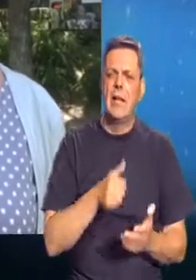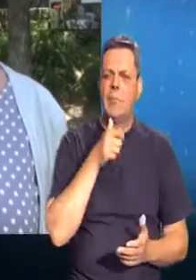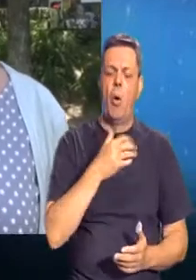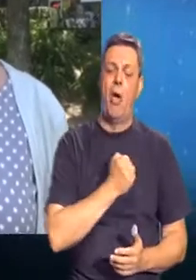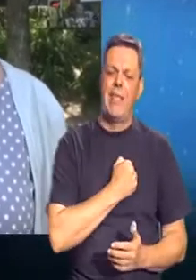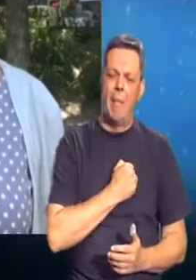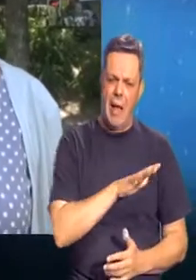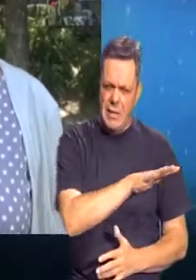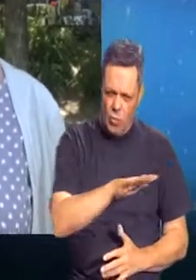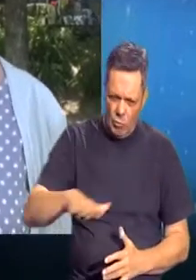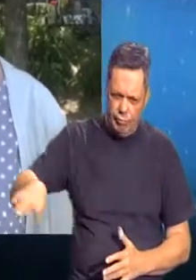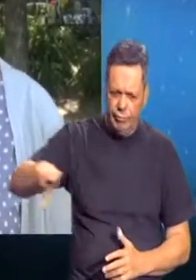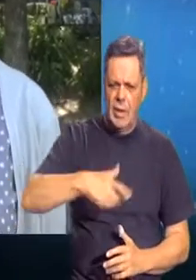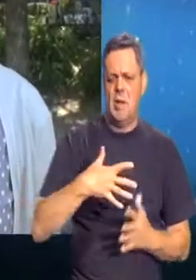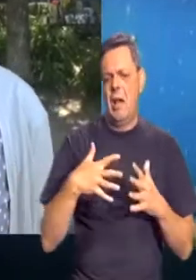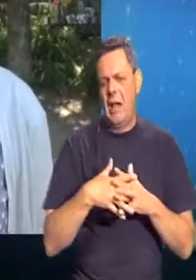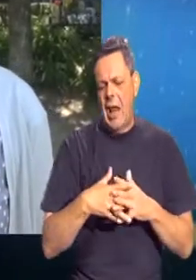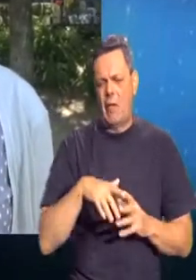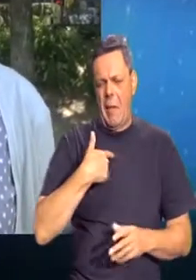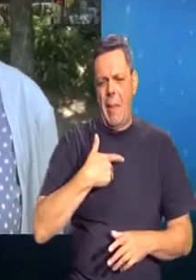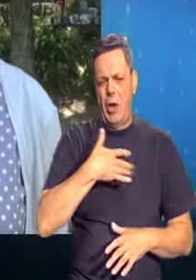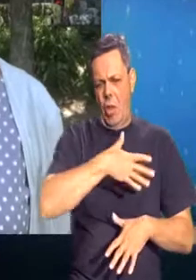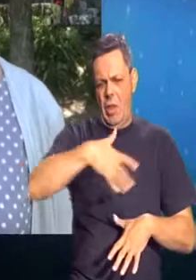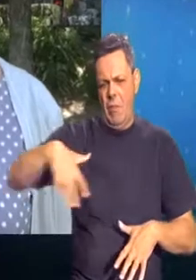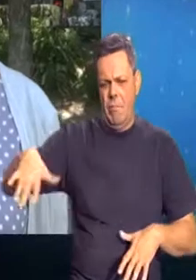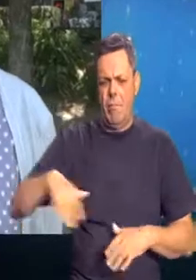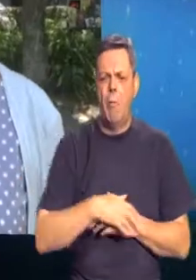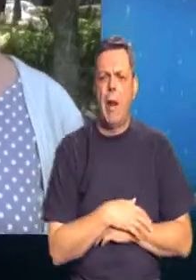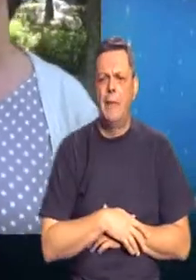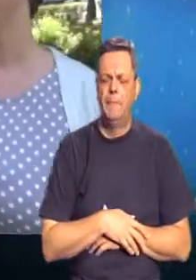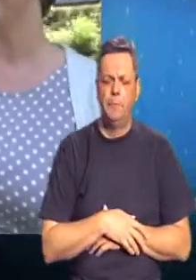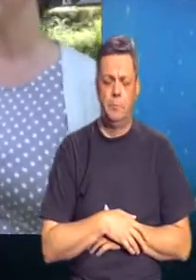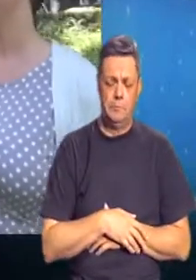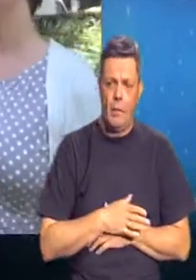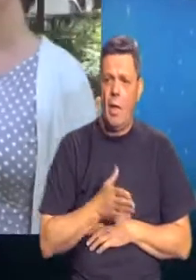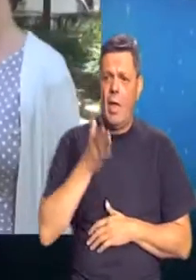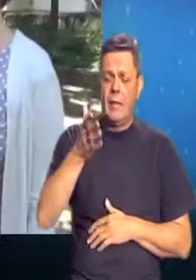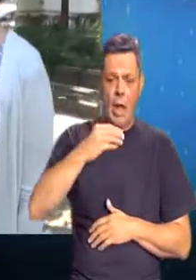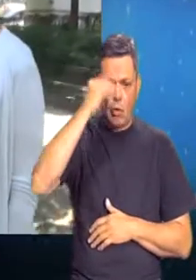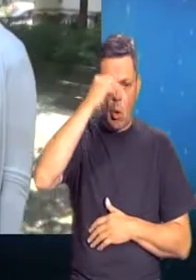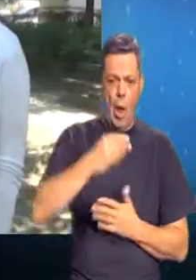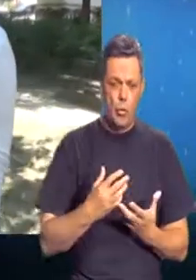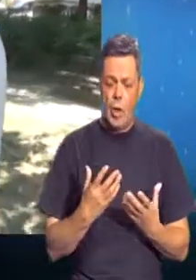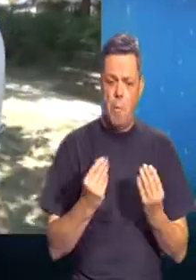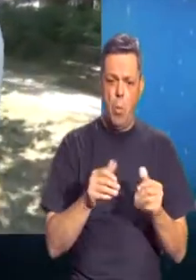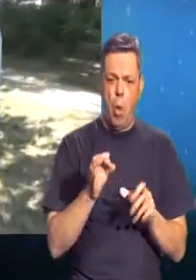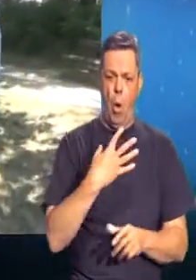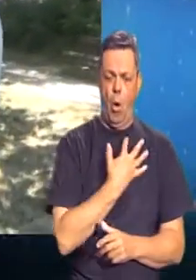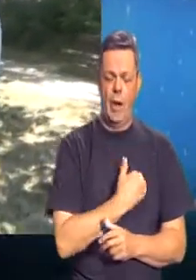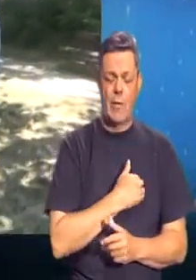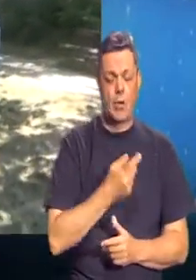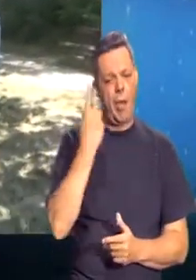i Dalmaciju, gradove na obali. Znači, na taj način zapravo naučili su podosta o